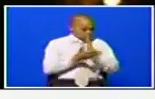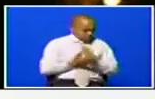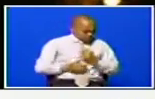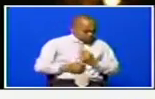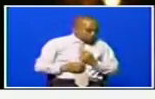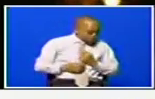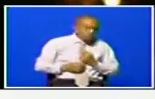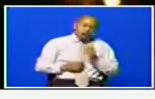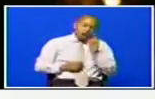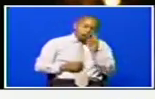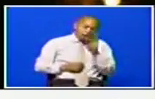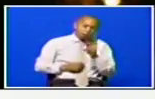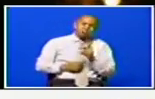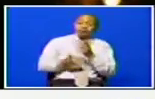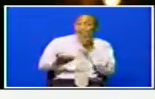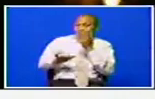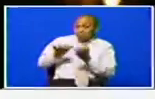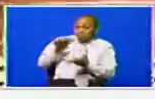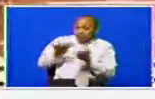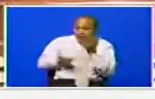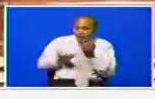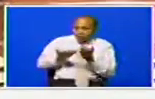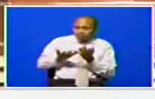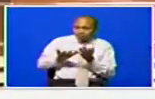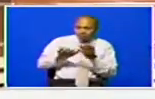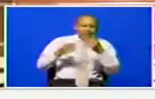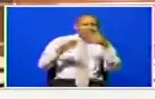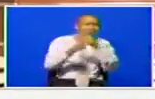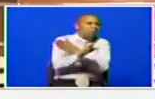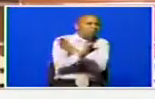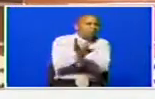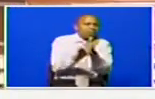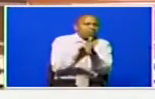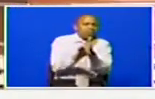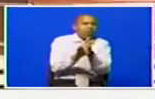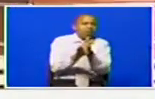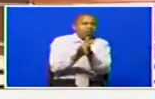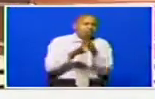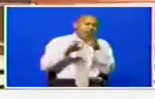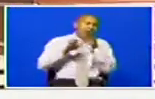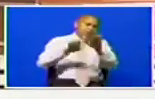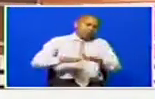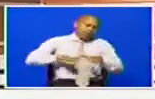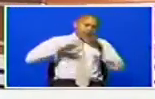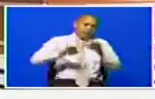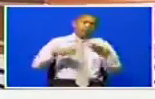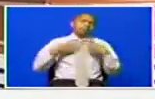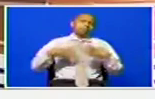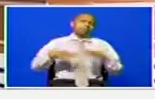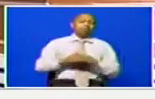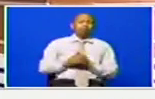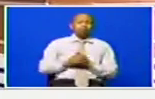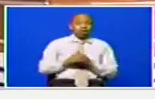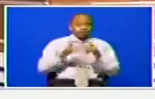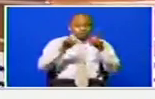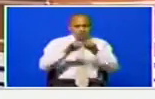atoe hii area ya habari gushi. Lazima watu wajihadhari. Naam. Na pia kuna wale ambao